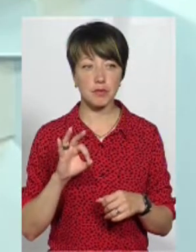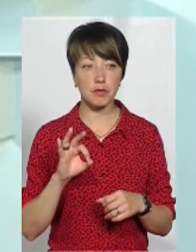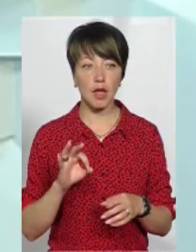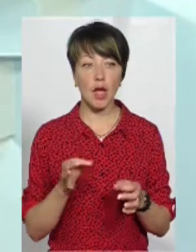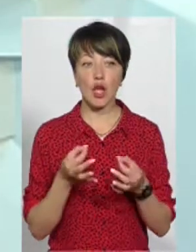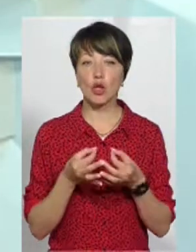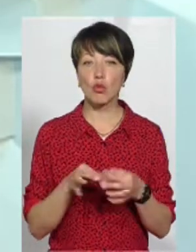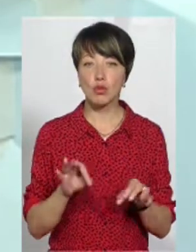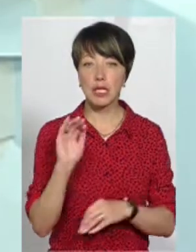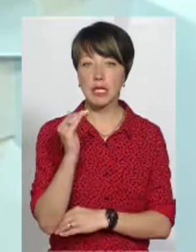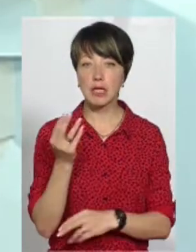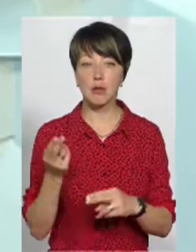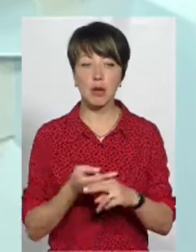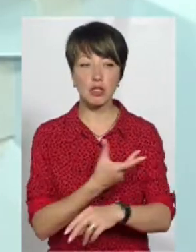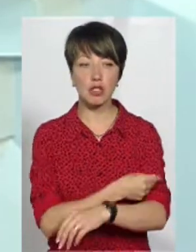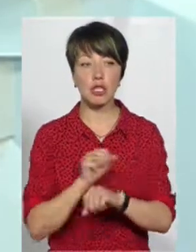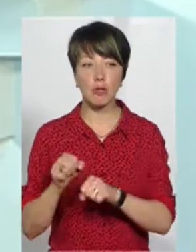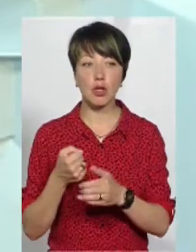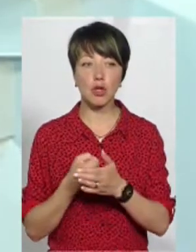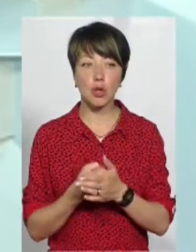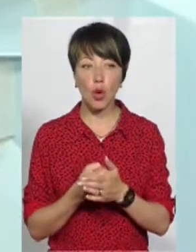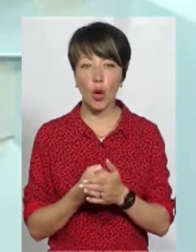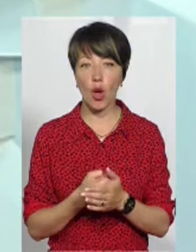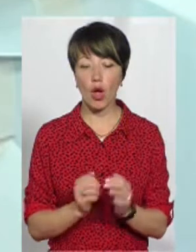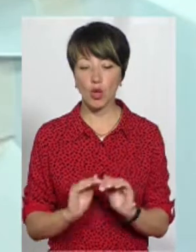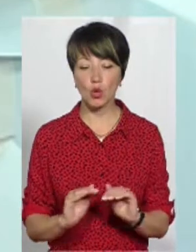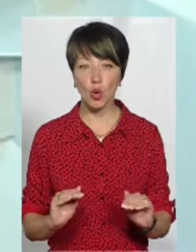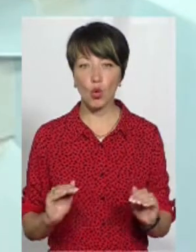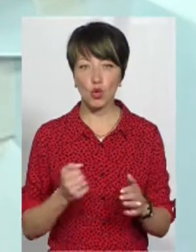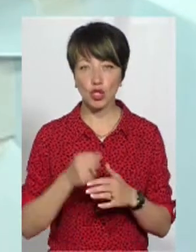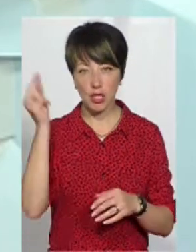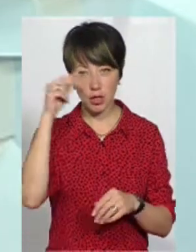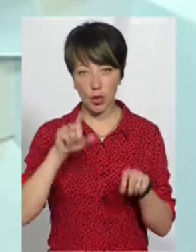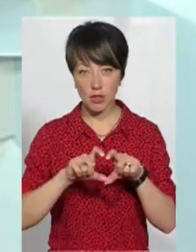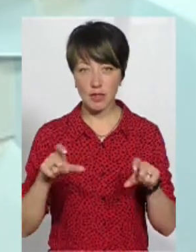допущення дитини без щеплення до дошкільної освіти. І як